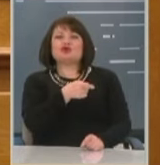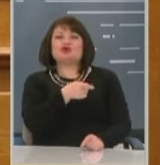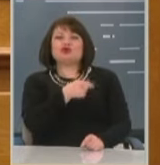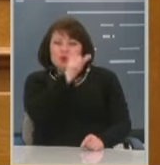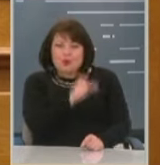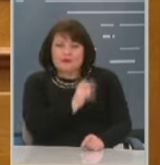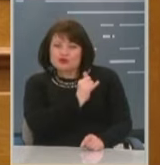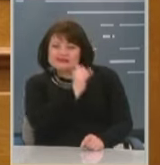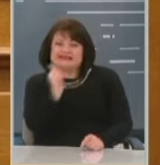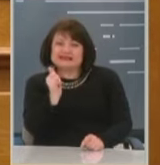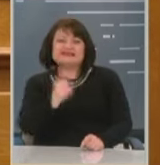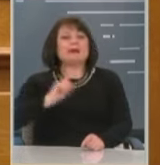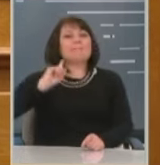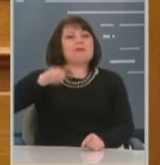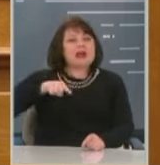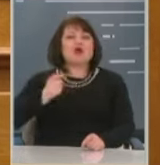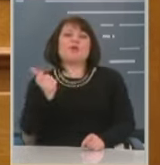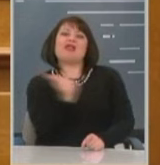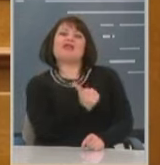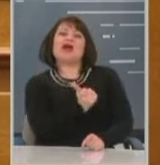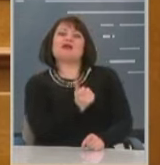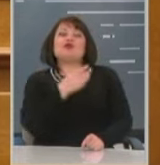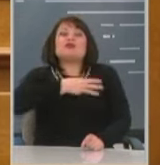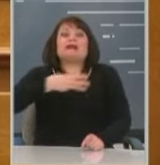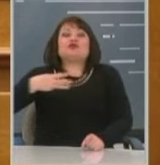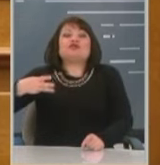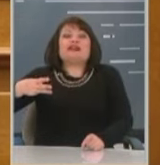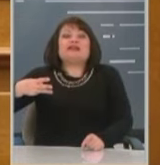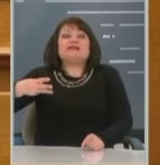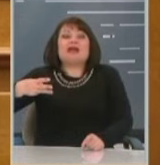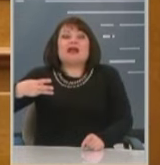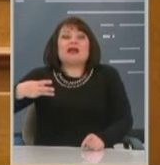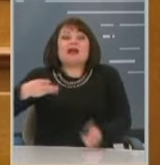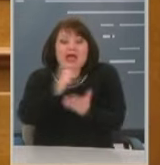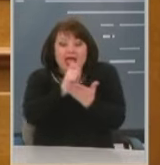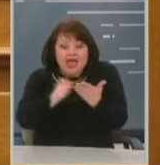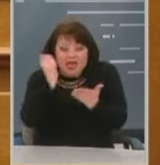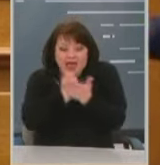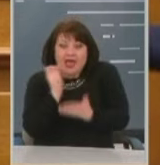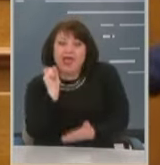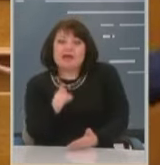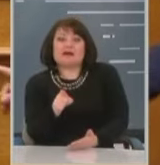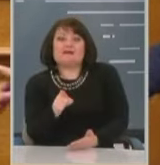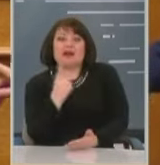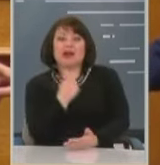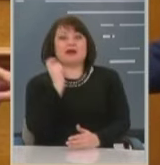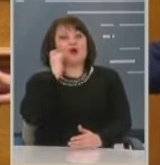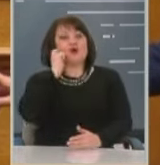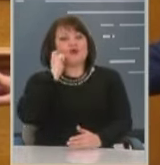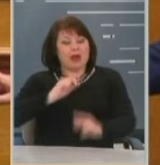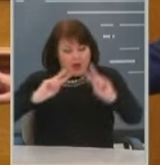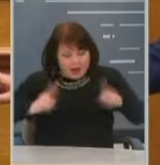εζήτησε παρανόμως να λάβει δάνειο για το ΣΥΡΙΖΑ και μάλιστα εγγράφος. Ένα όνομα μας